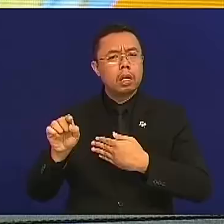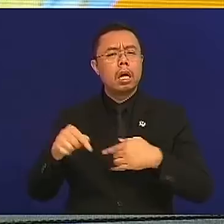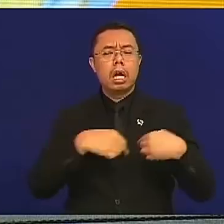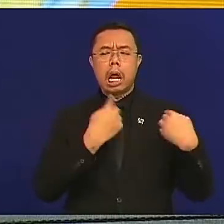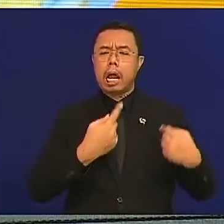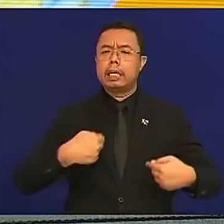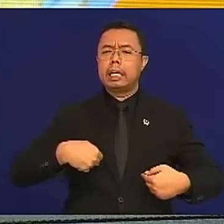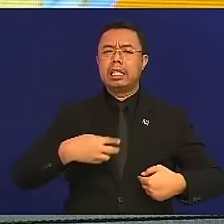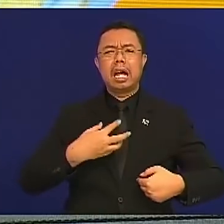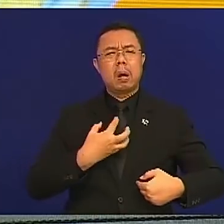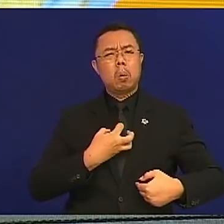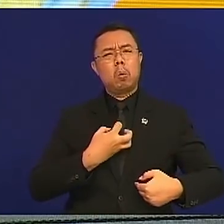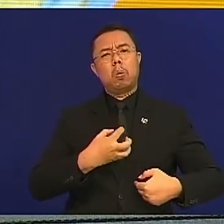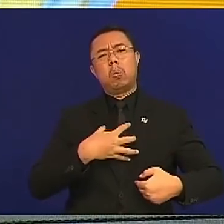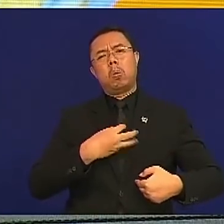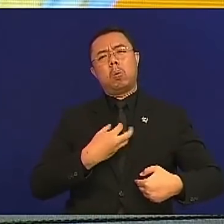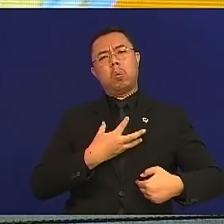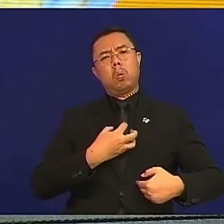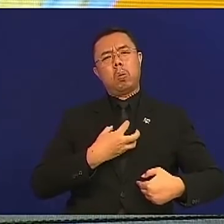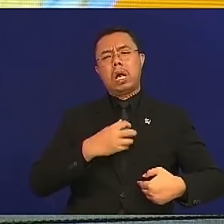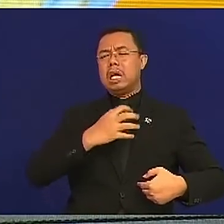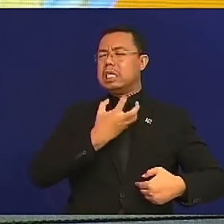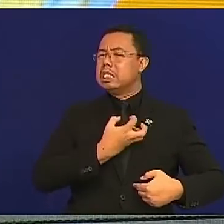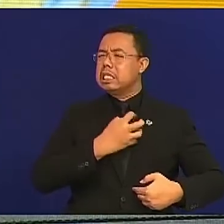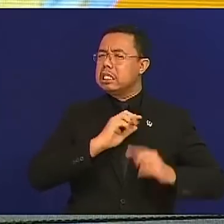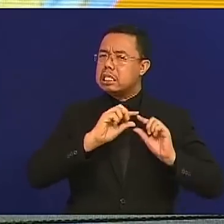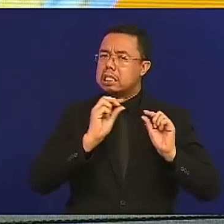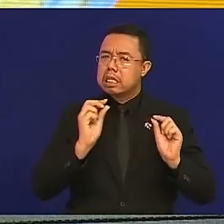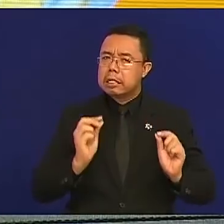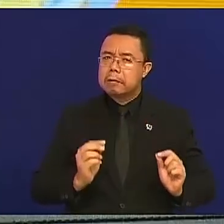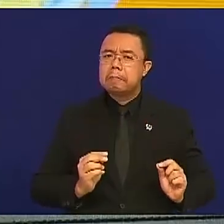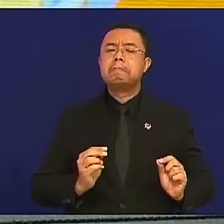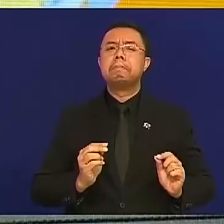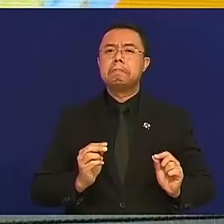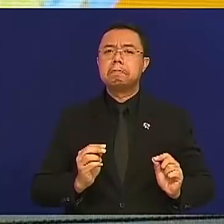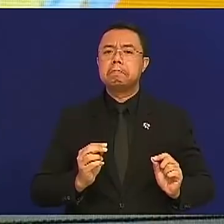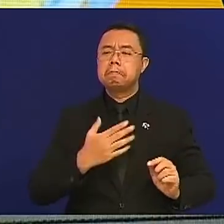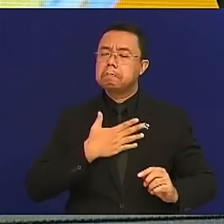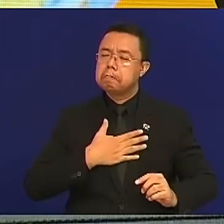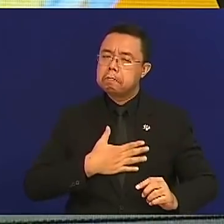hati kita miris, hati kita sedih, saudaraku.